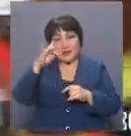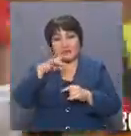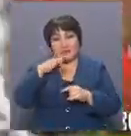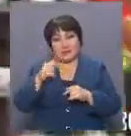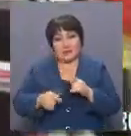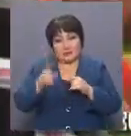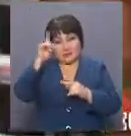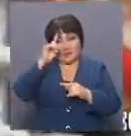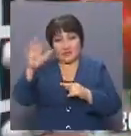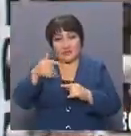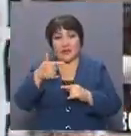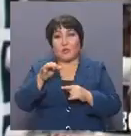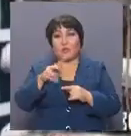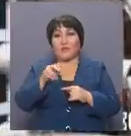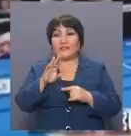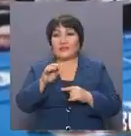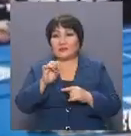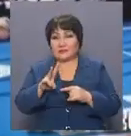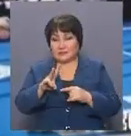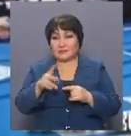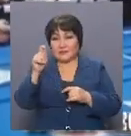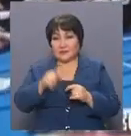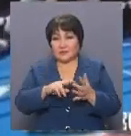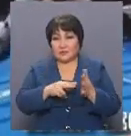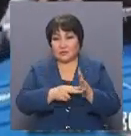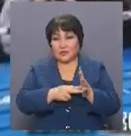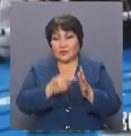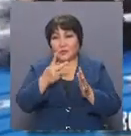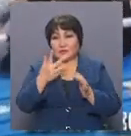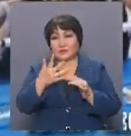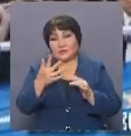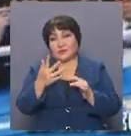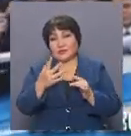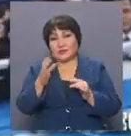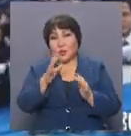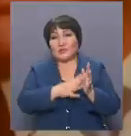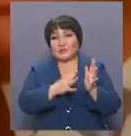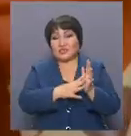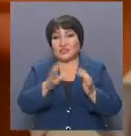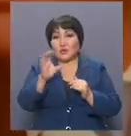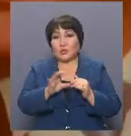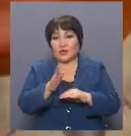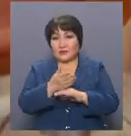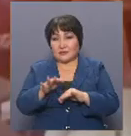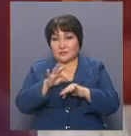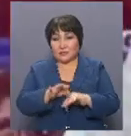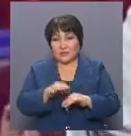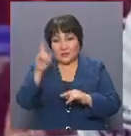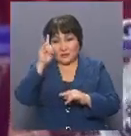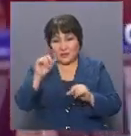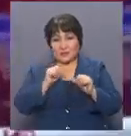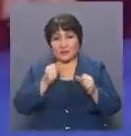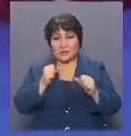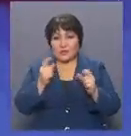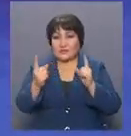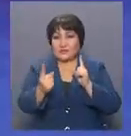деп жоспарлануда. Бокс кештері 31 тамыз бен 9 қыркүйек аралығында өтеді. Танымал спортшылардың қолғап түйістіруі 40-тан